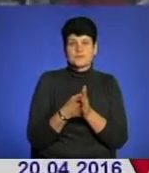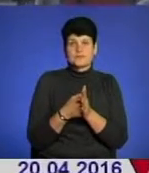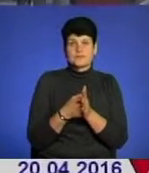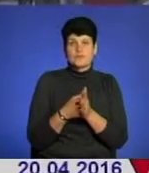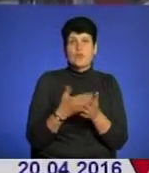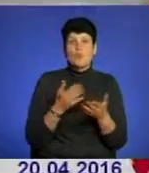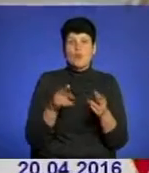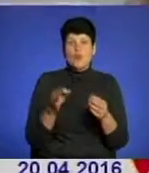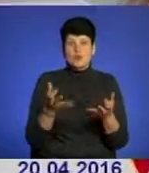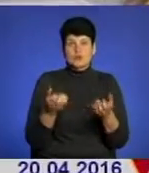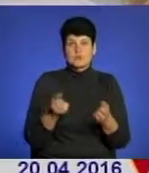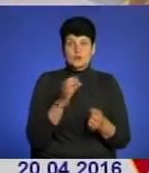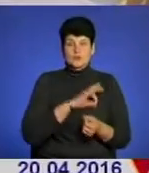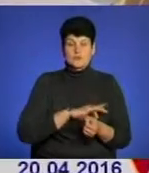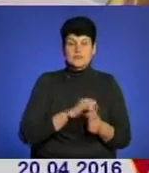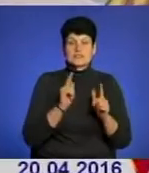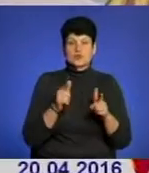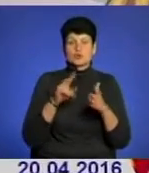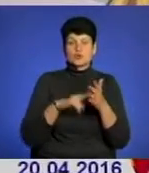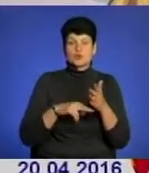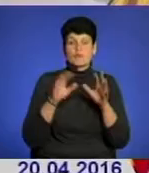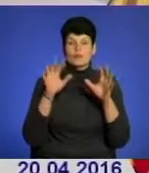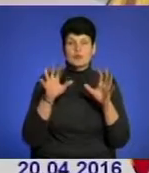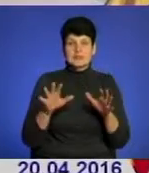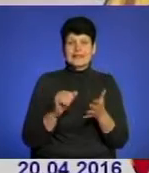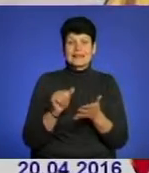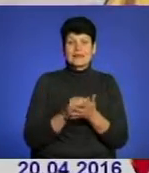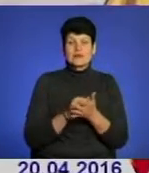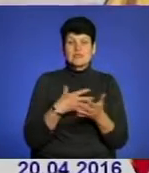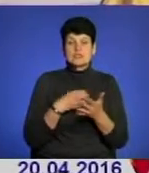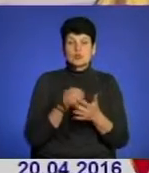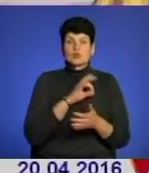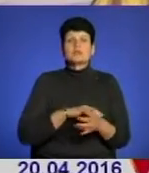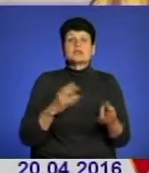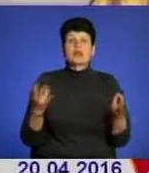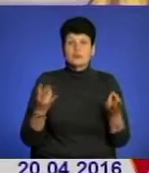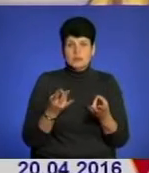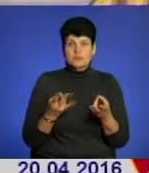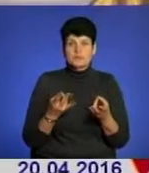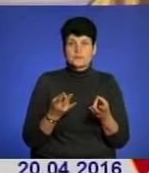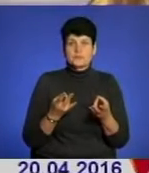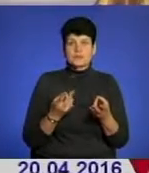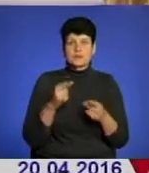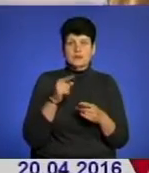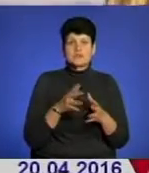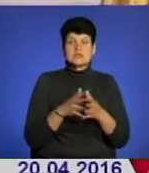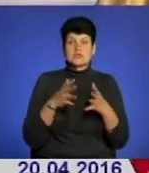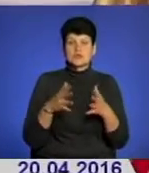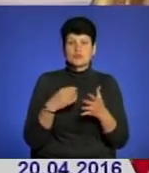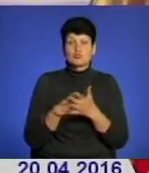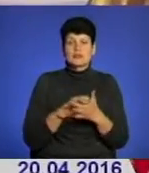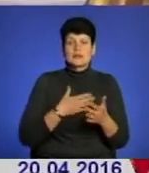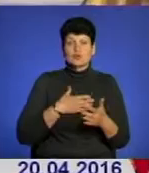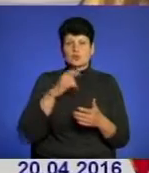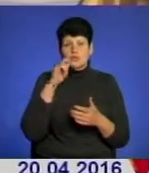отриманих доходах. Згідно з податковим кодексом, декларувати свої доходи необхідно, адже так буде збільшуватись бюджет нашої країни,